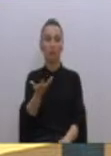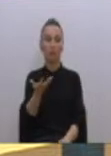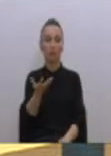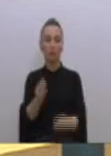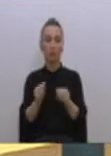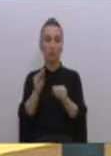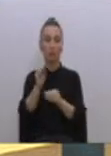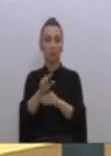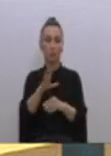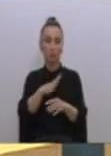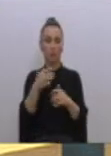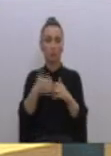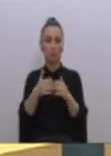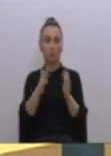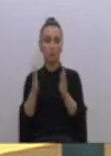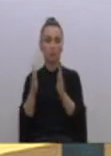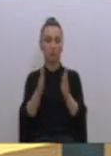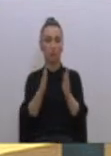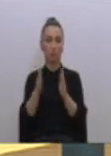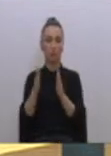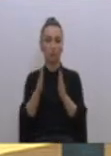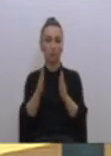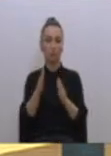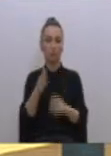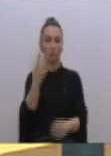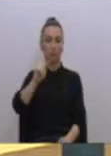გაიზარდა საშუალო თითოეულ კვარტლების მიხედვით, თუ აღვიქვით